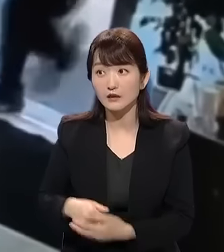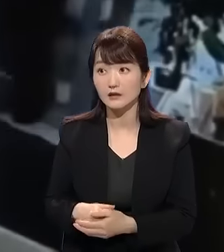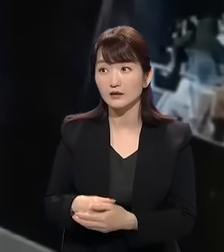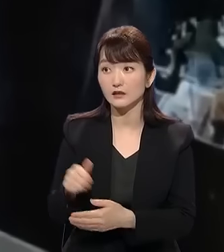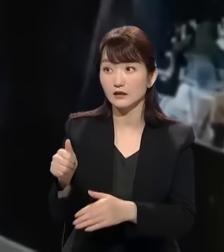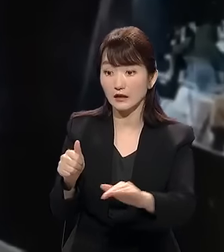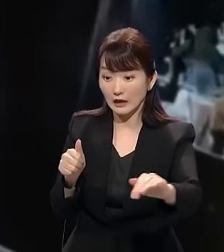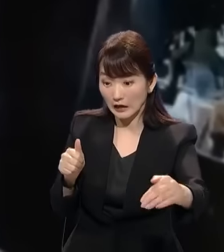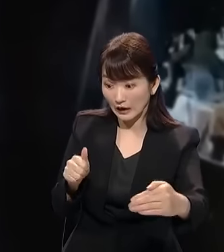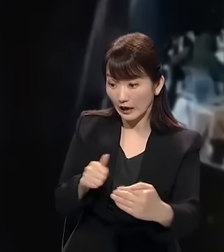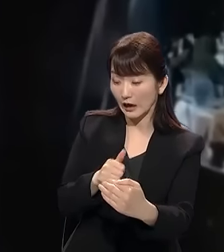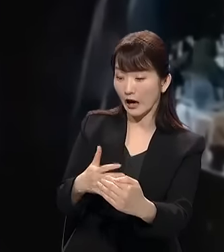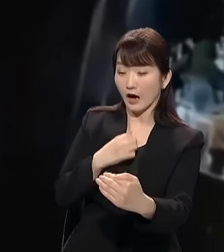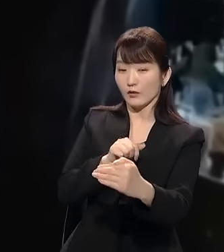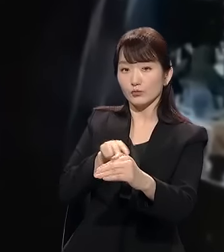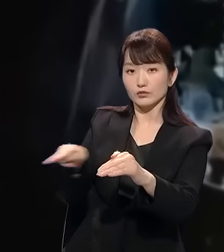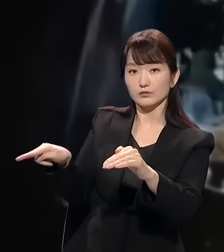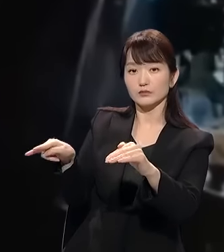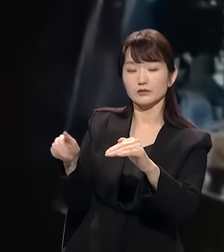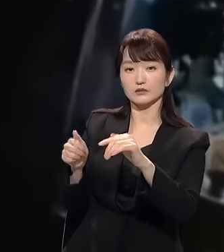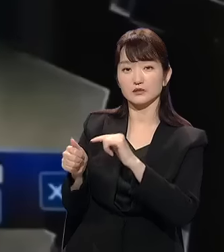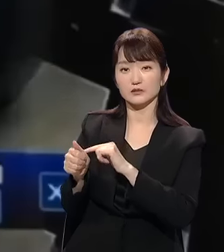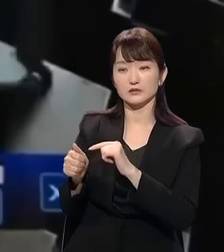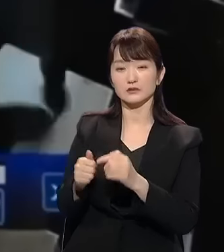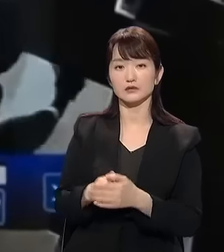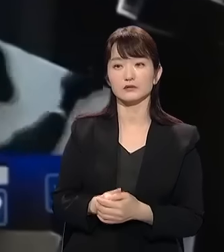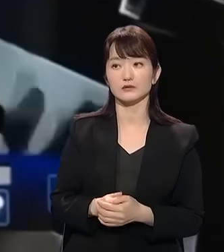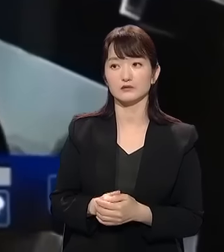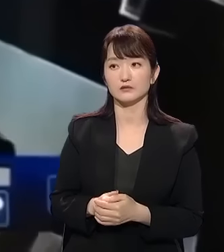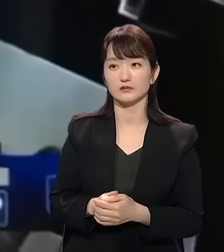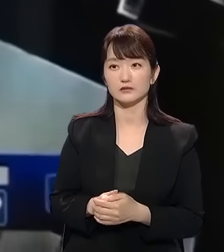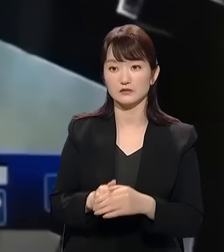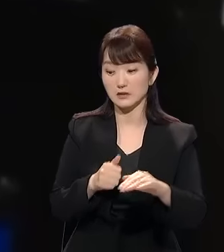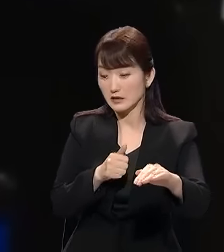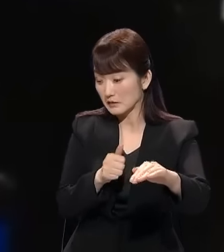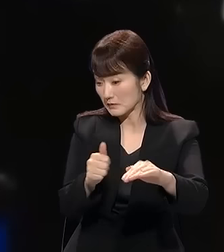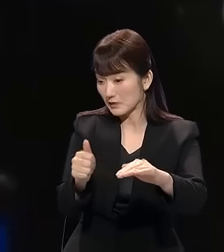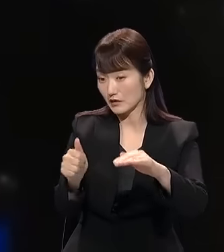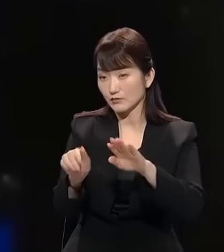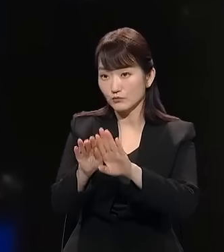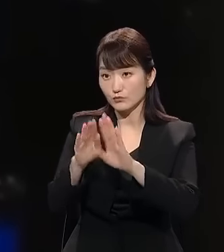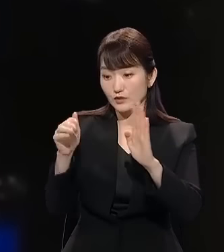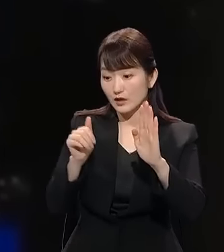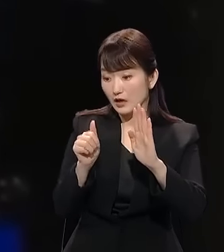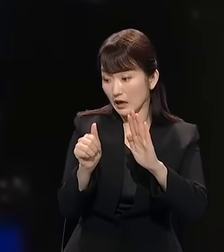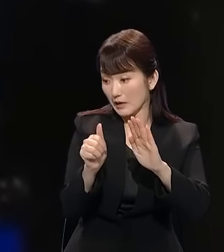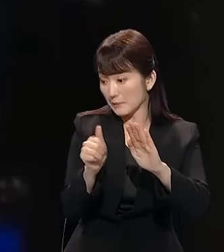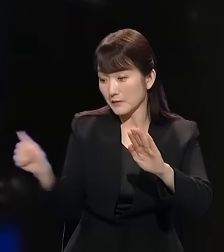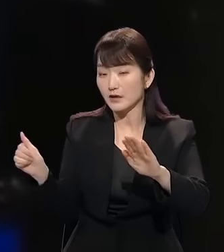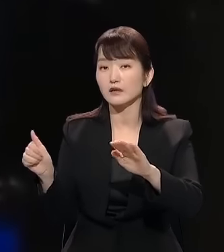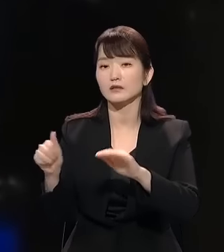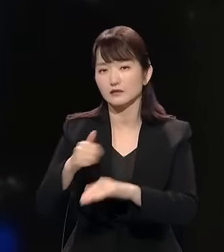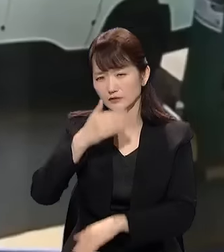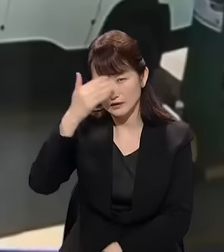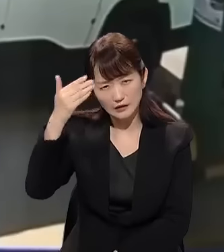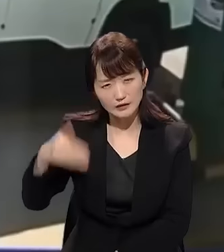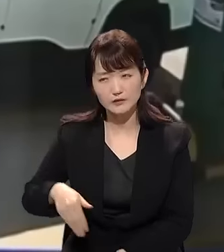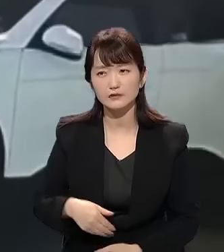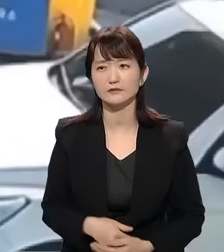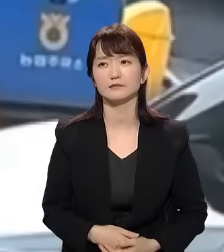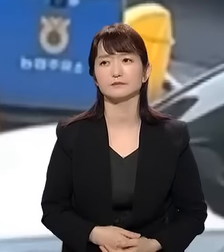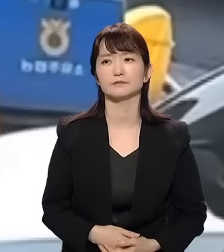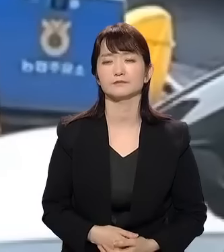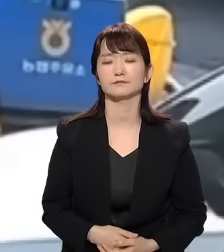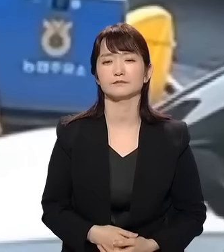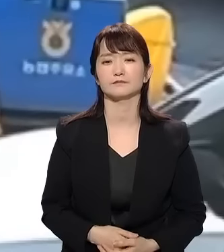오니까 했으니 망정이지. 대형 사고 날 뻔했습니다. 정말 큰일 날 뻔했는데 그럼에도 불구하고 큰